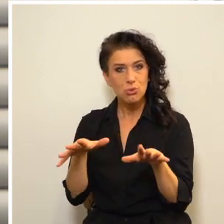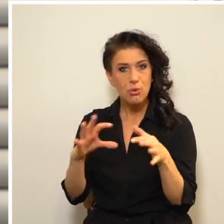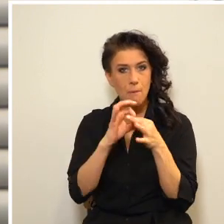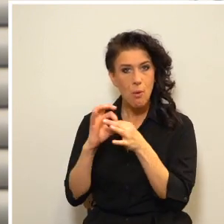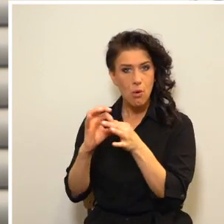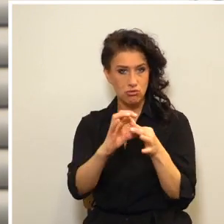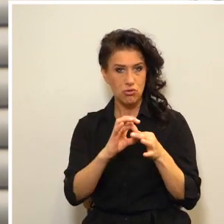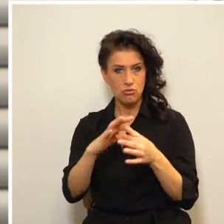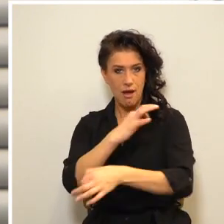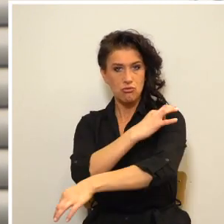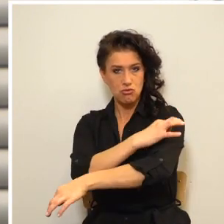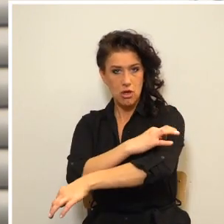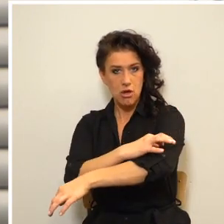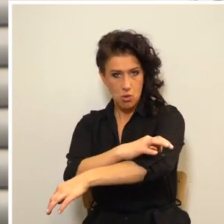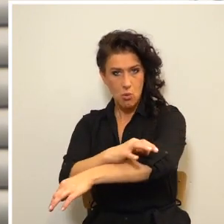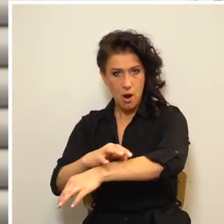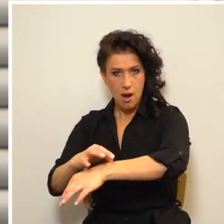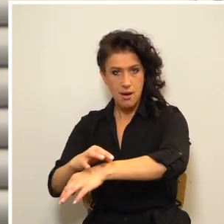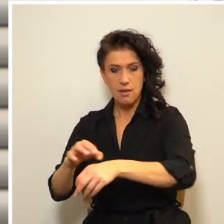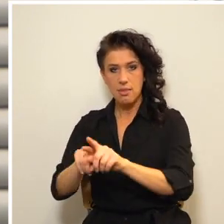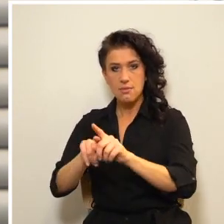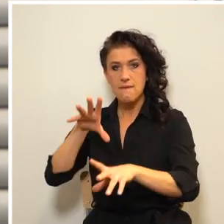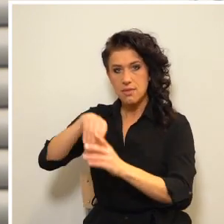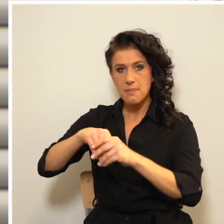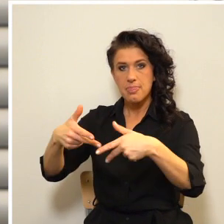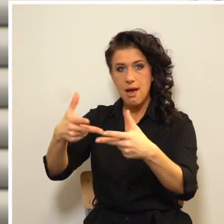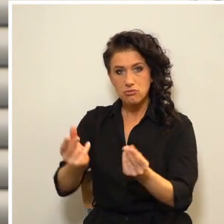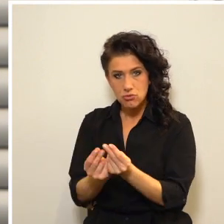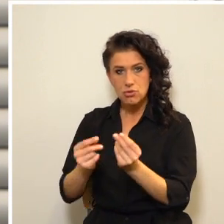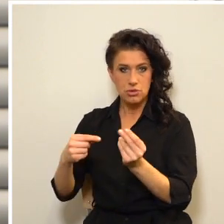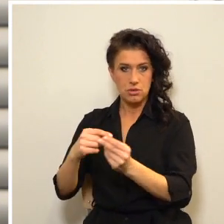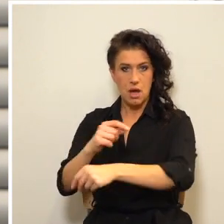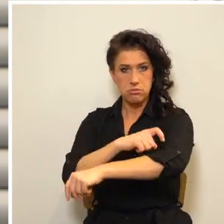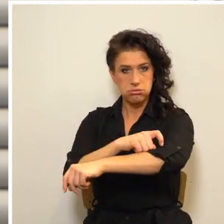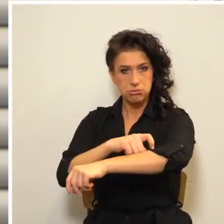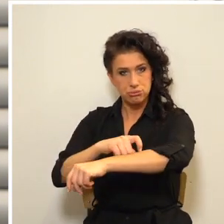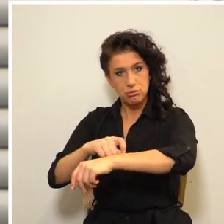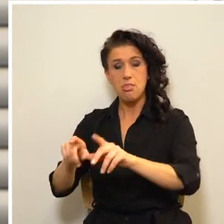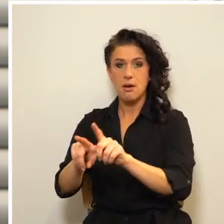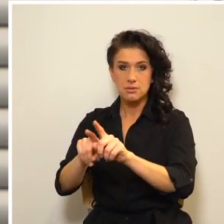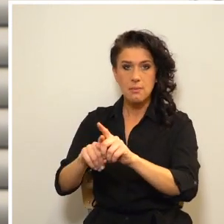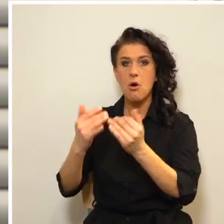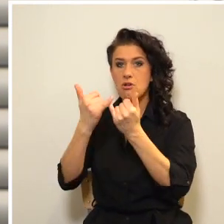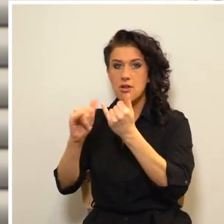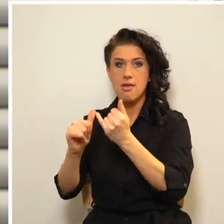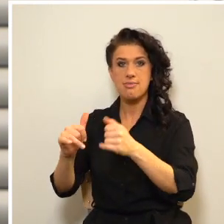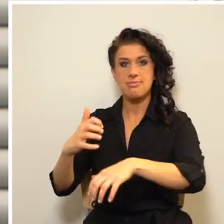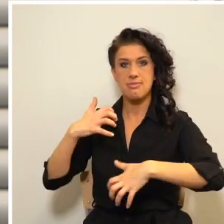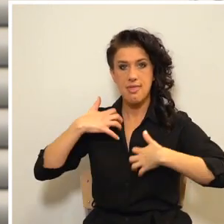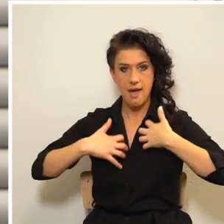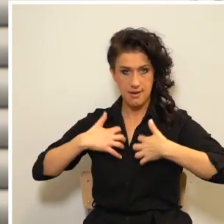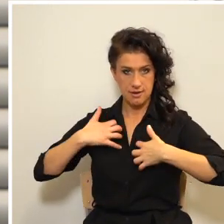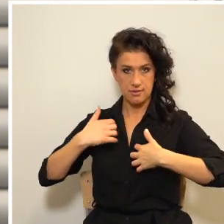żył tak naszych naczyń włosowatych nerwów Tak i ten stopień złożoności jeszcze wciąż